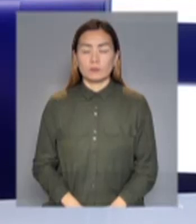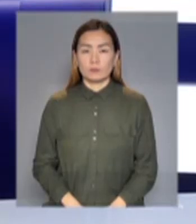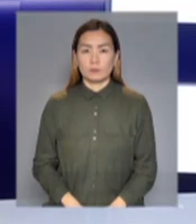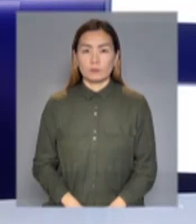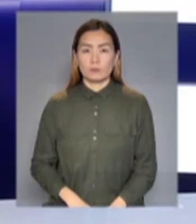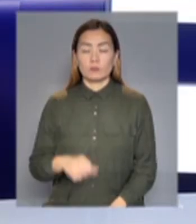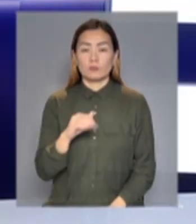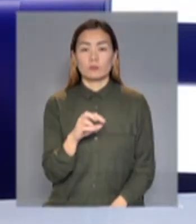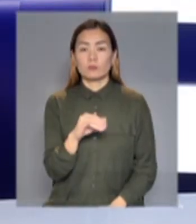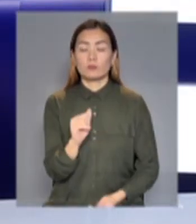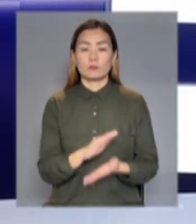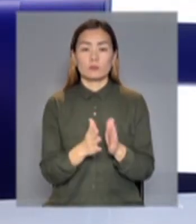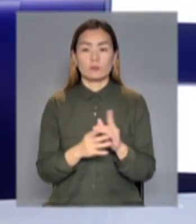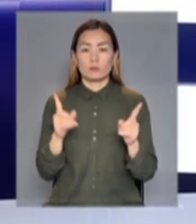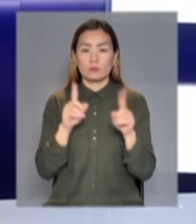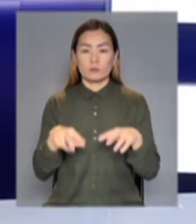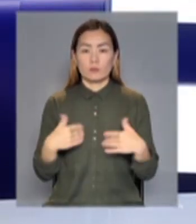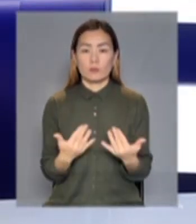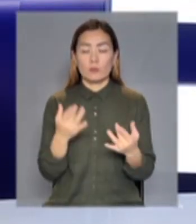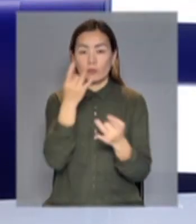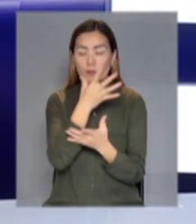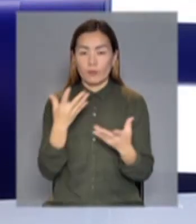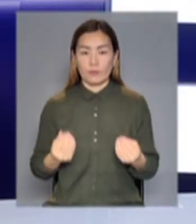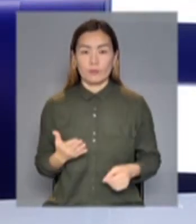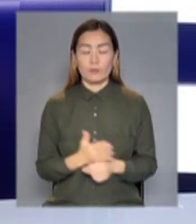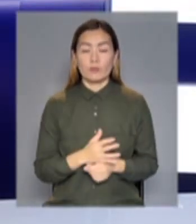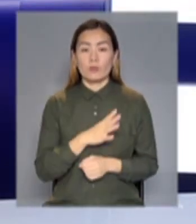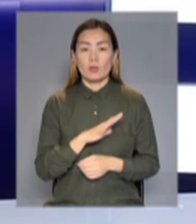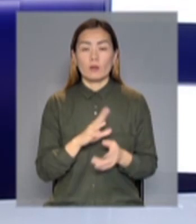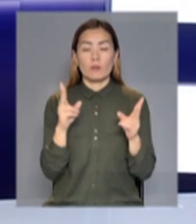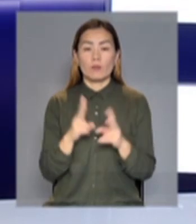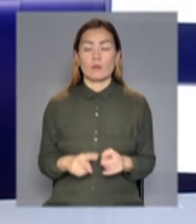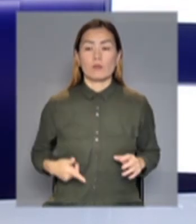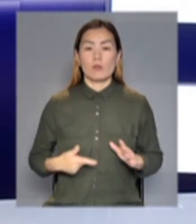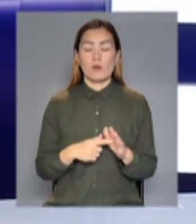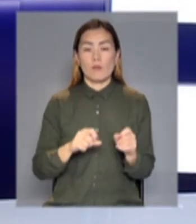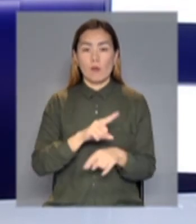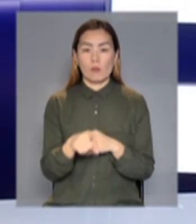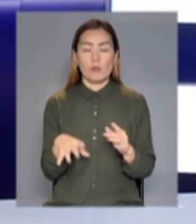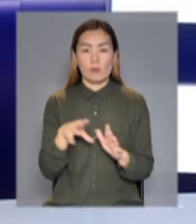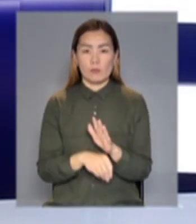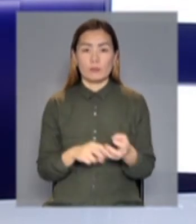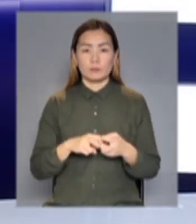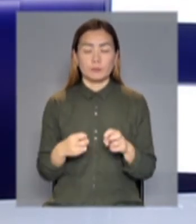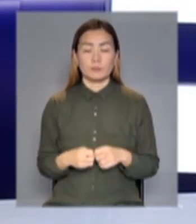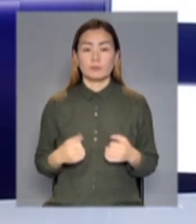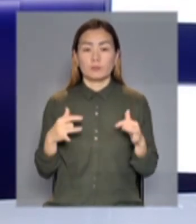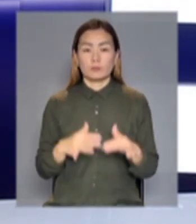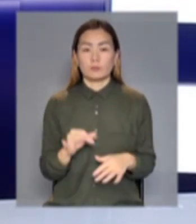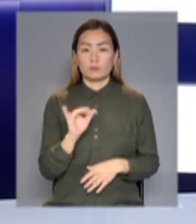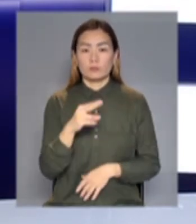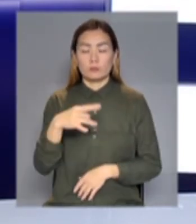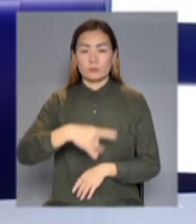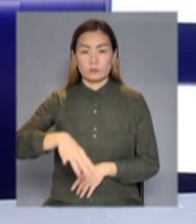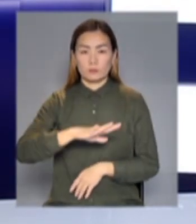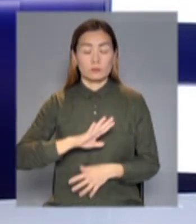в это ро состоялось очередное заседание совета по этике на повестке дня было рассмотрено семь вопросов в том числе проблемное дело индерский